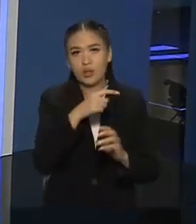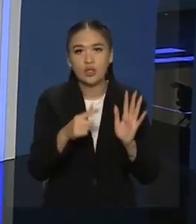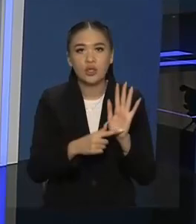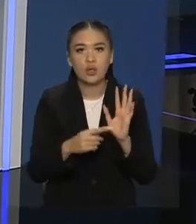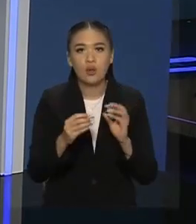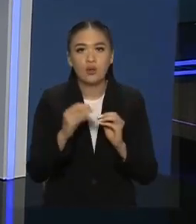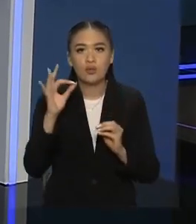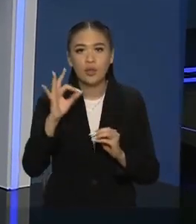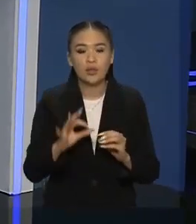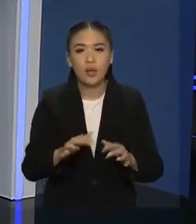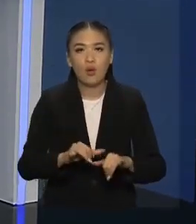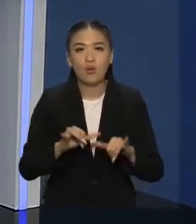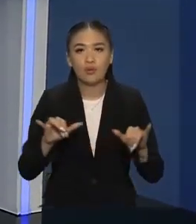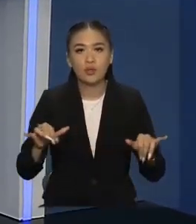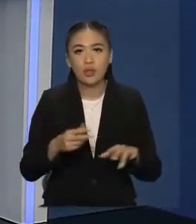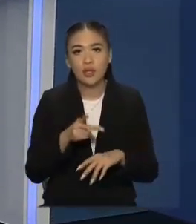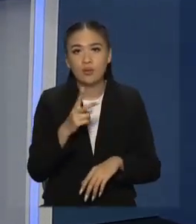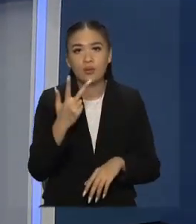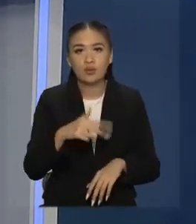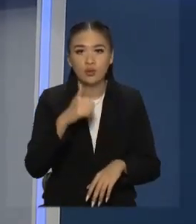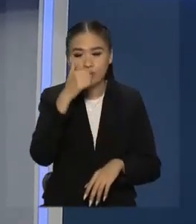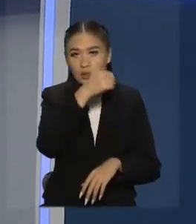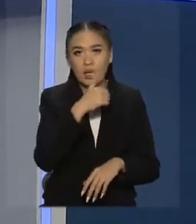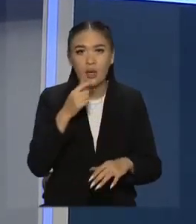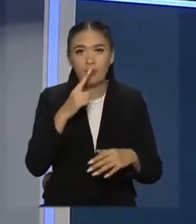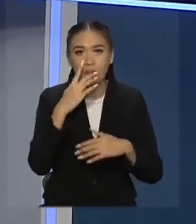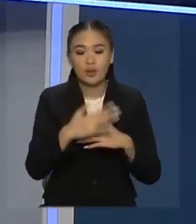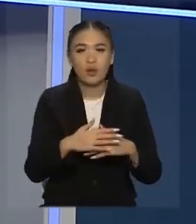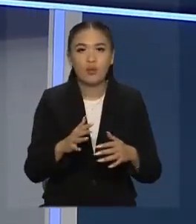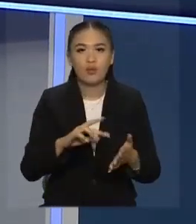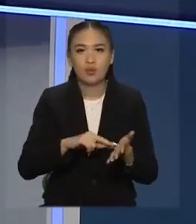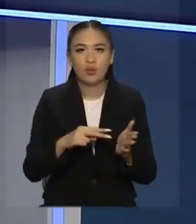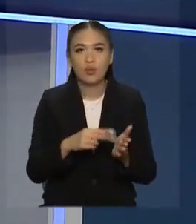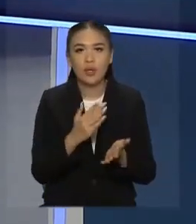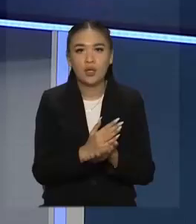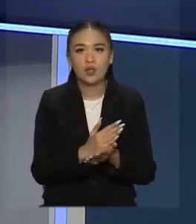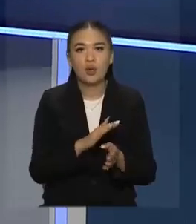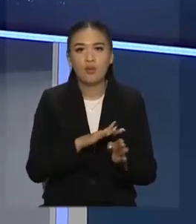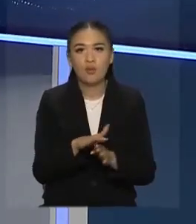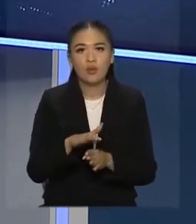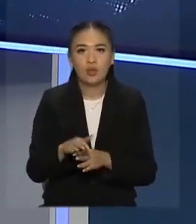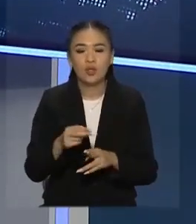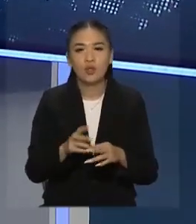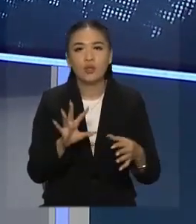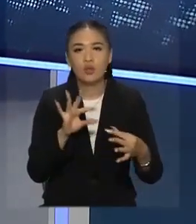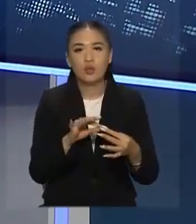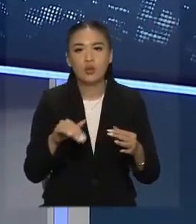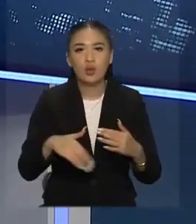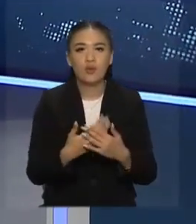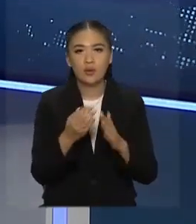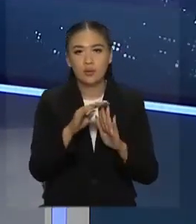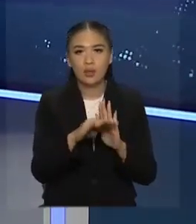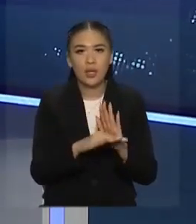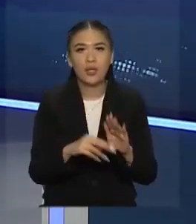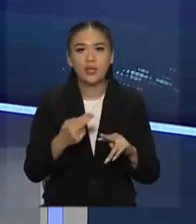7-10%-ға артып келеді. Сондықтан 2030 жылға қарай өндірісті арттыру жоспарланған. Ол үшін жаңа жобалар іске қосылып, газды қайта өңдеуге